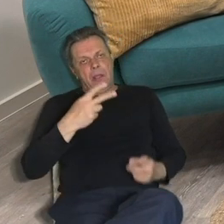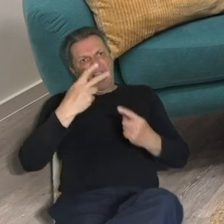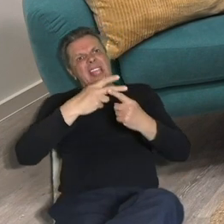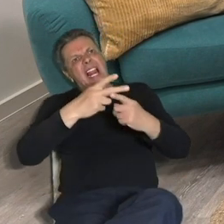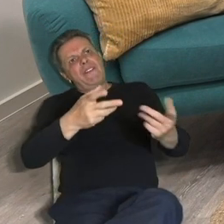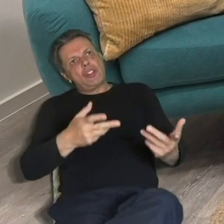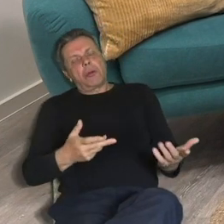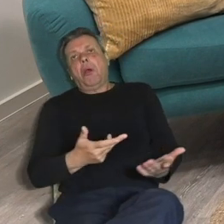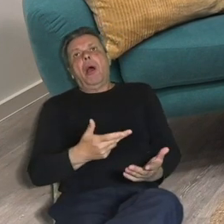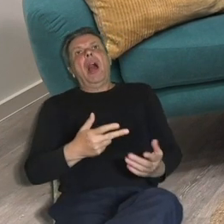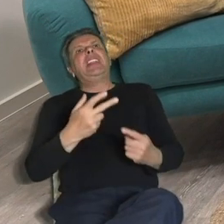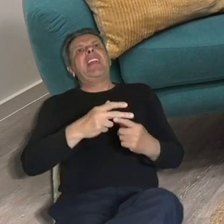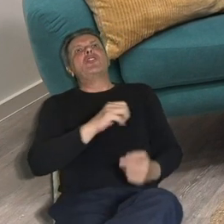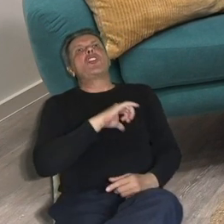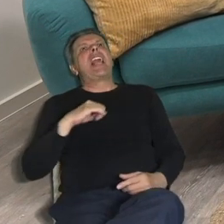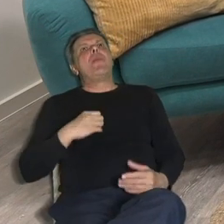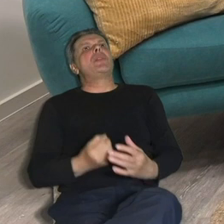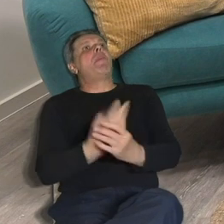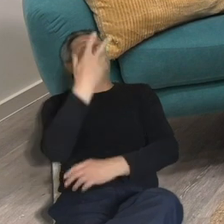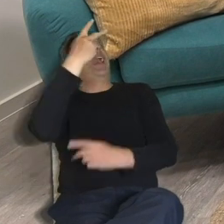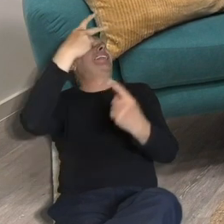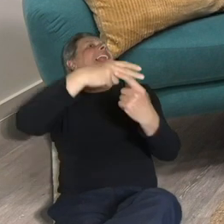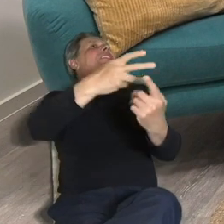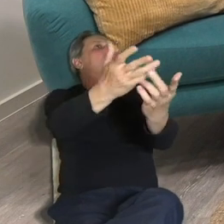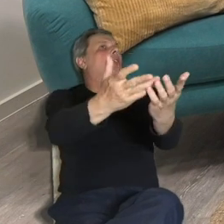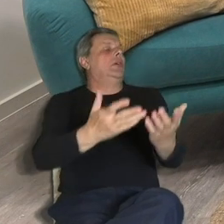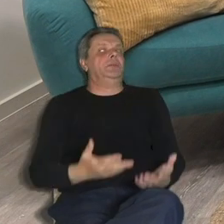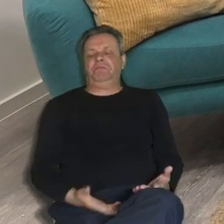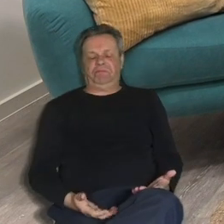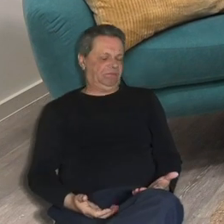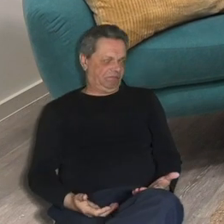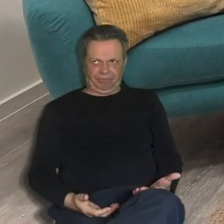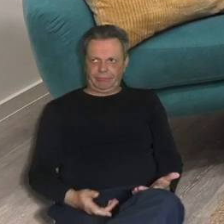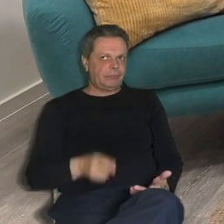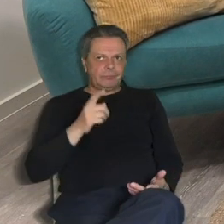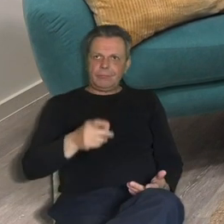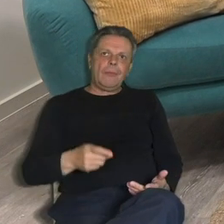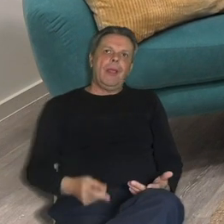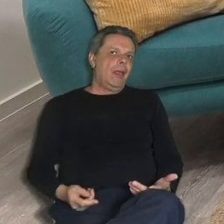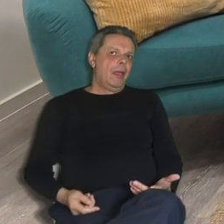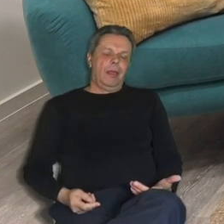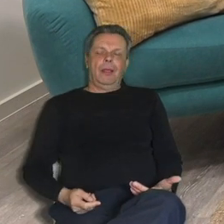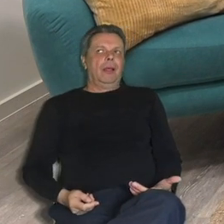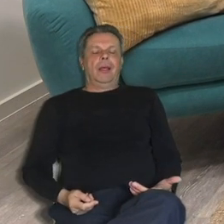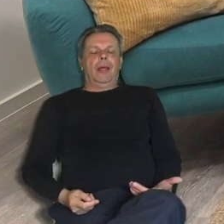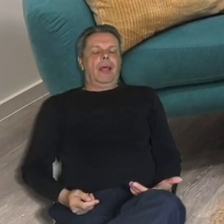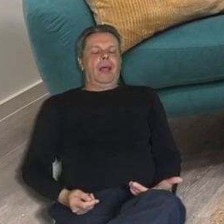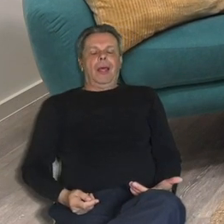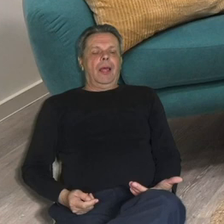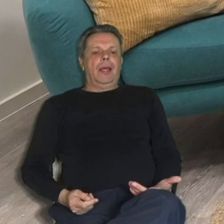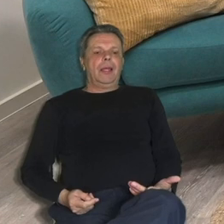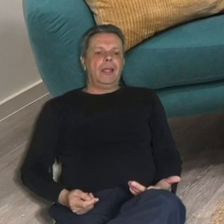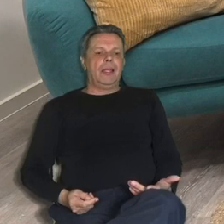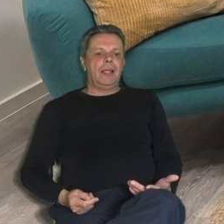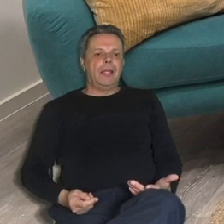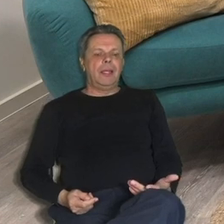kaže sam je od sebe nastavio ili auto, ne znam, išla karoserija, udario kotač i pala hauba na njega i evo ti, on je to samo od sebe nastao.